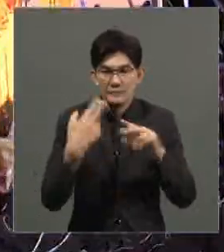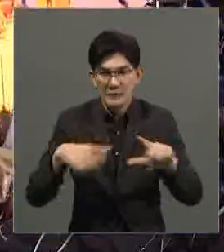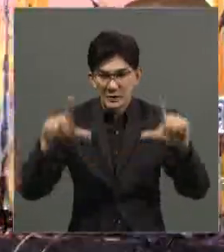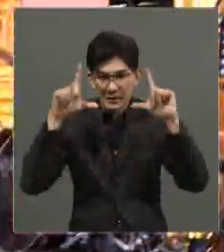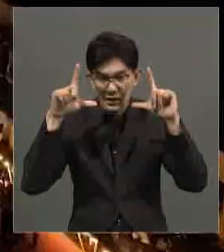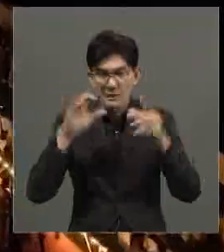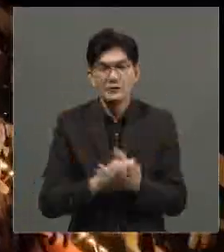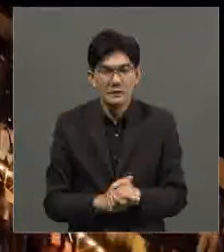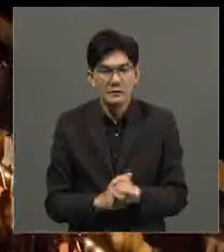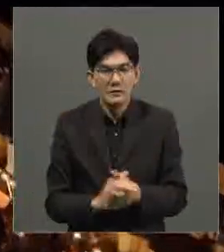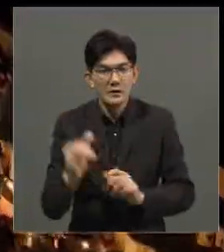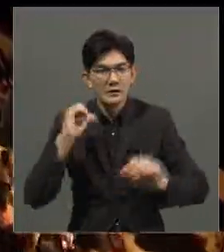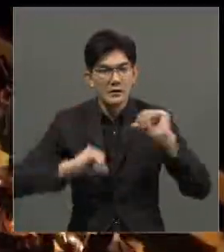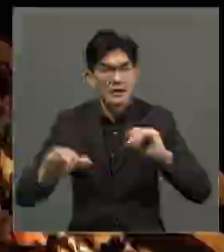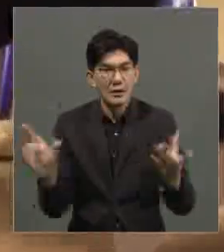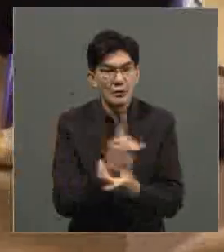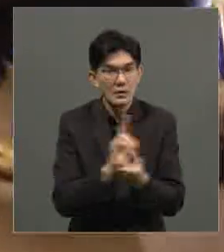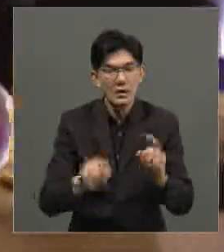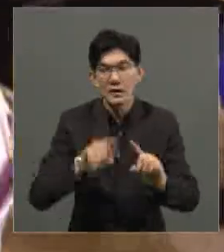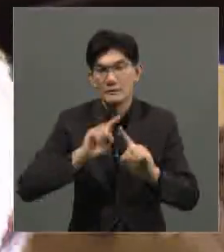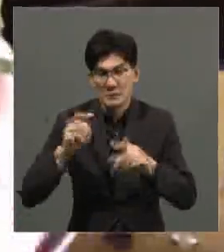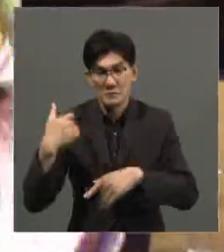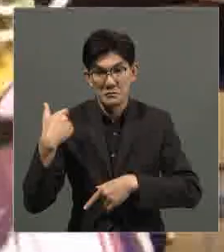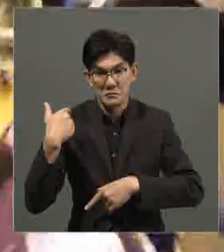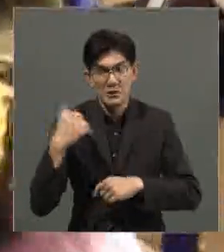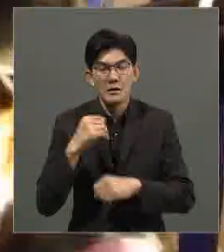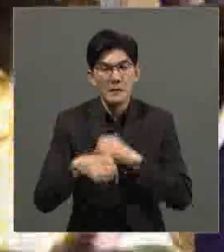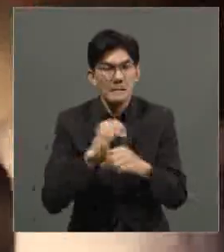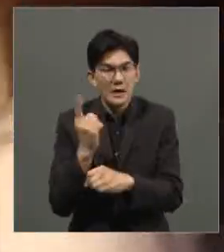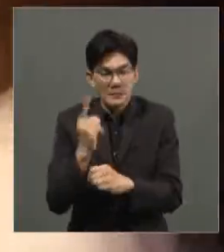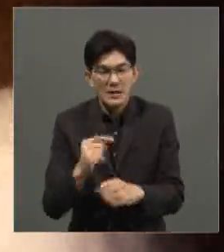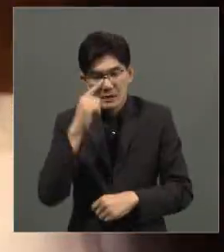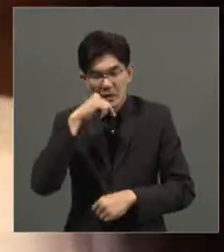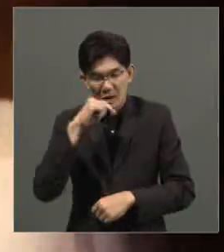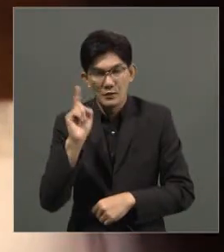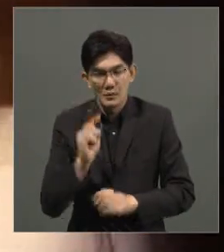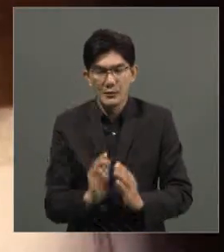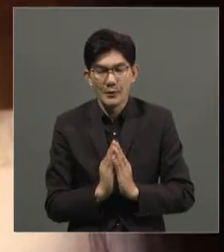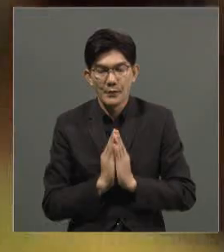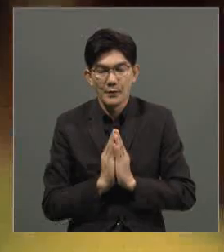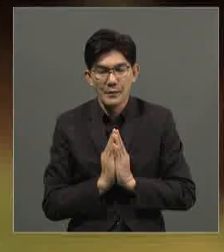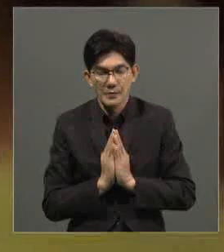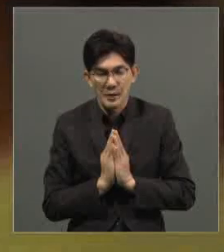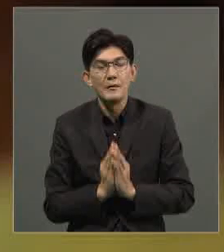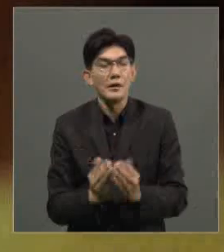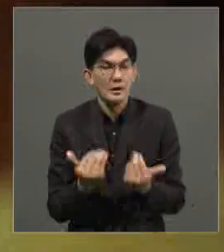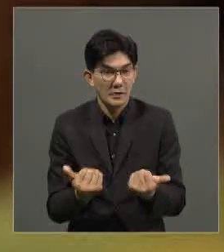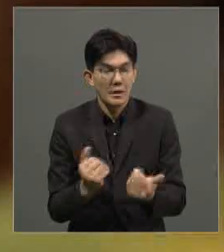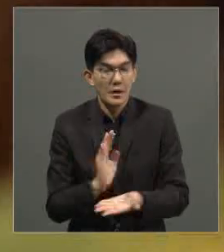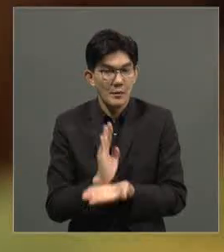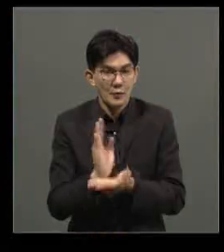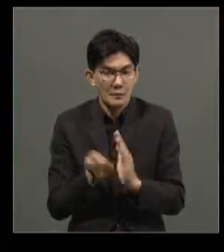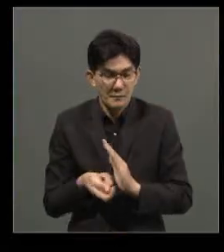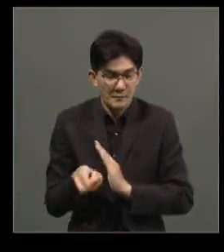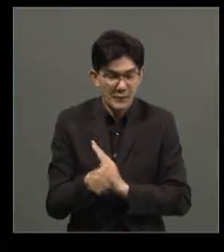อดังและการแสดงทางวัฒนธรรมไปจนถึงการขึ้นปีใหม่แบบไทยด้วยการสวดมนต์ข้ามปีและการทำบุญตักบ